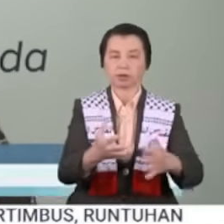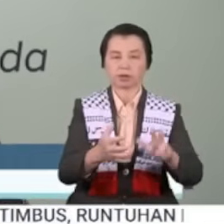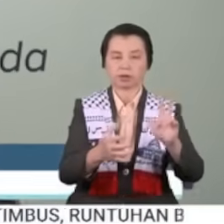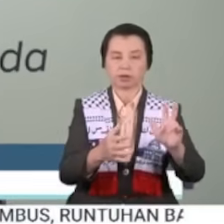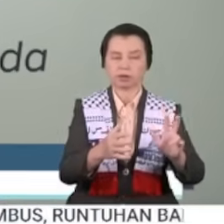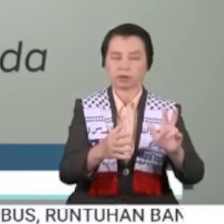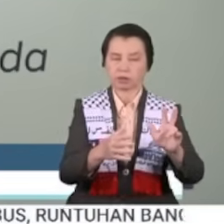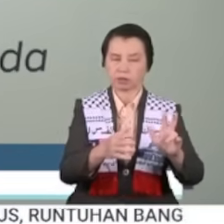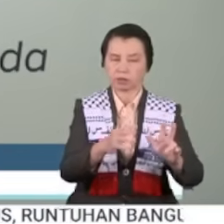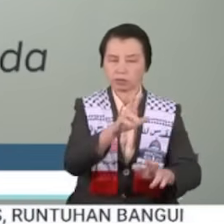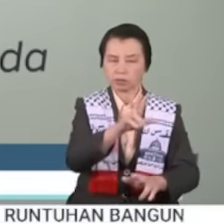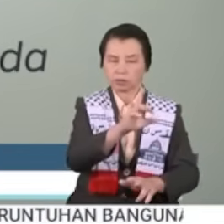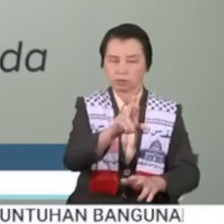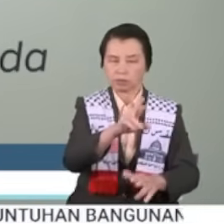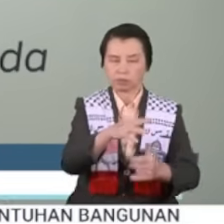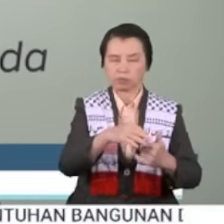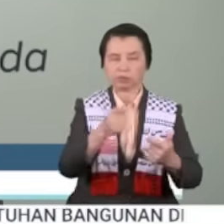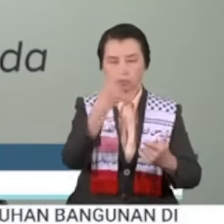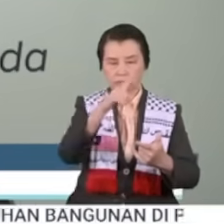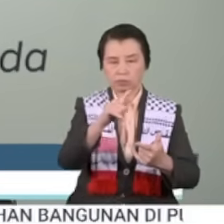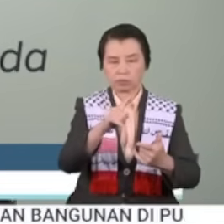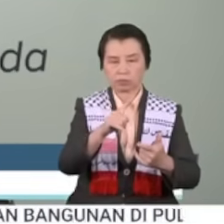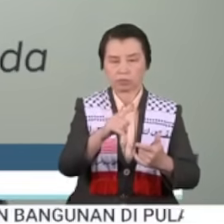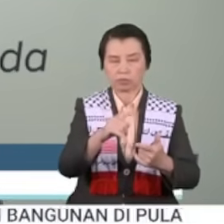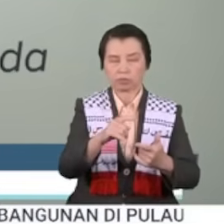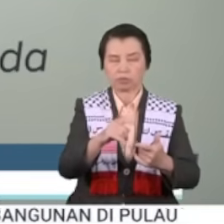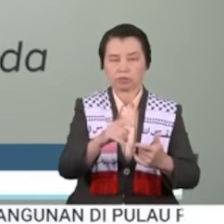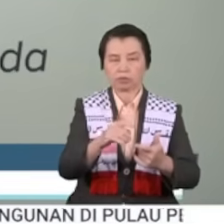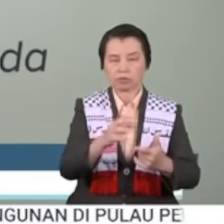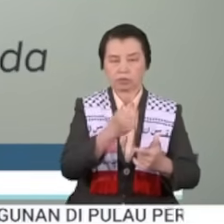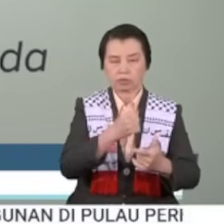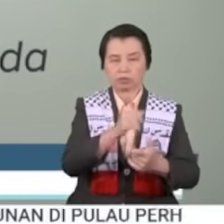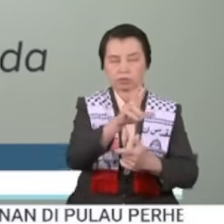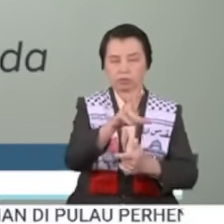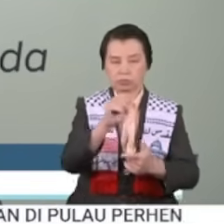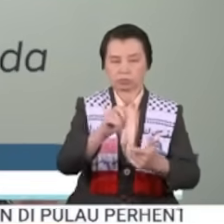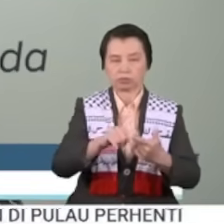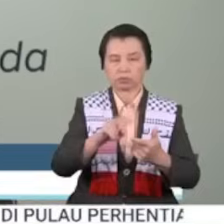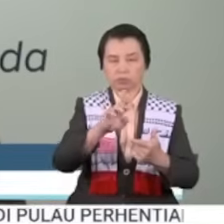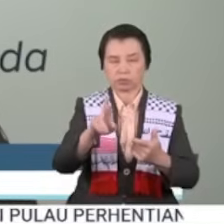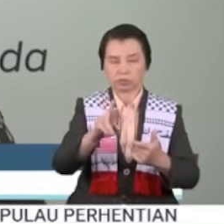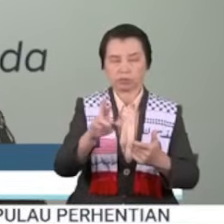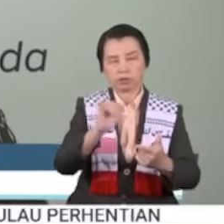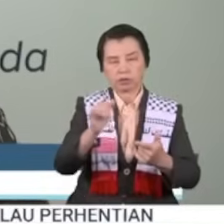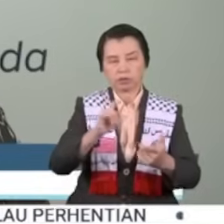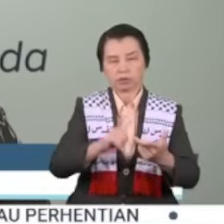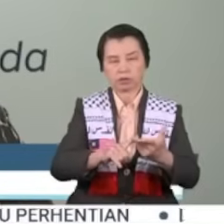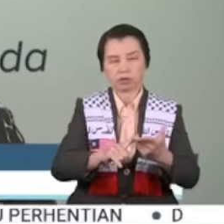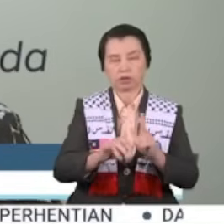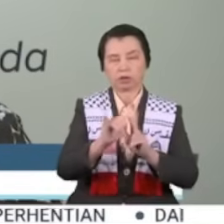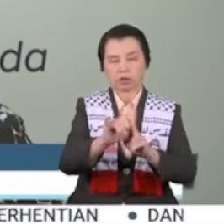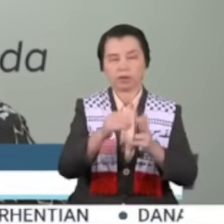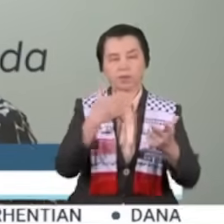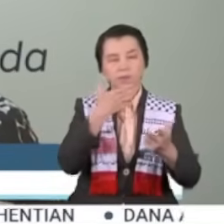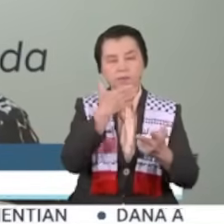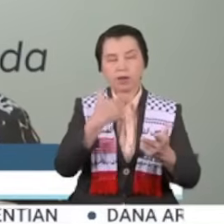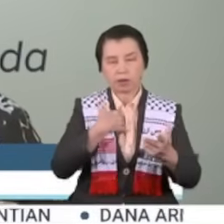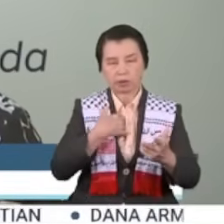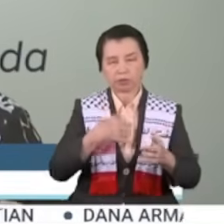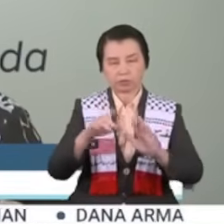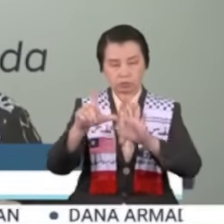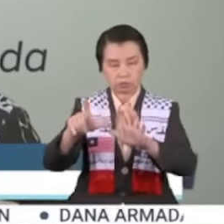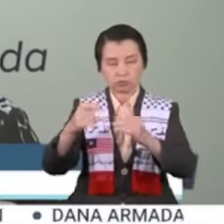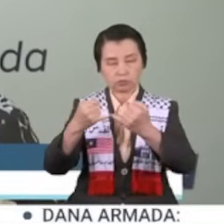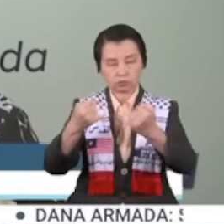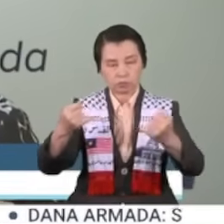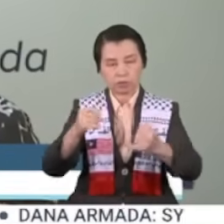r20,000 manakala untuk bagi untuk pertubuhan belia akan bawa pulang R r000 Begitu juga dengan ikon belia ada tujuh